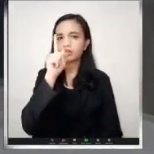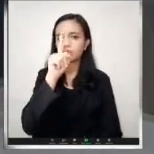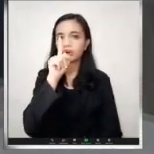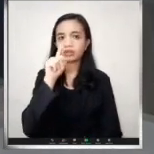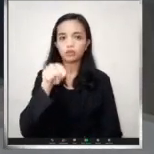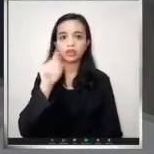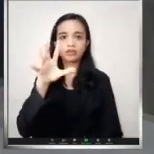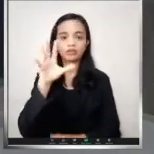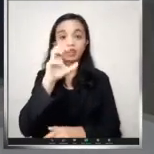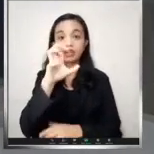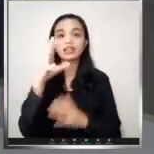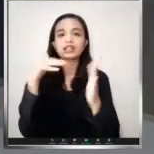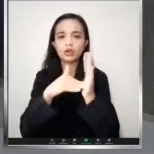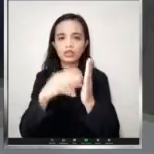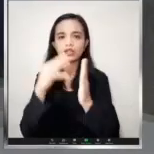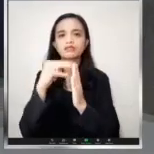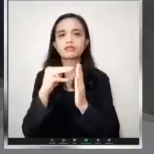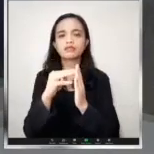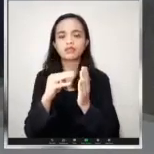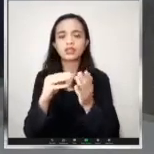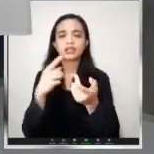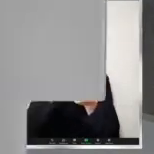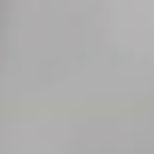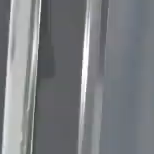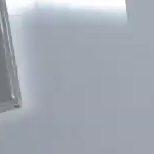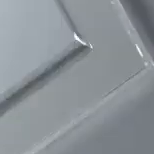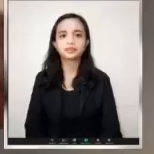gobyerno. Nakatutok si John Consulta.